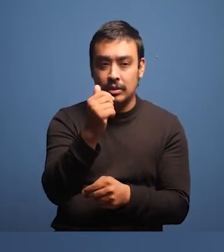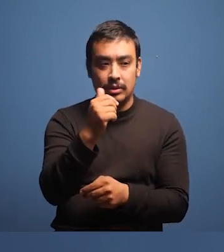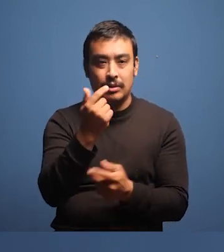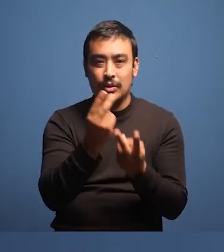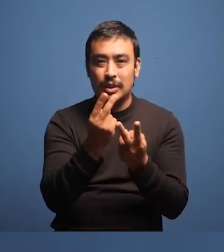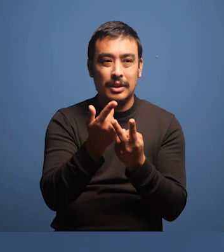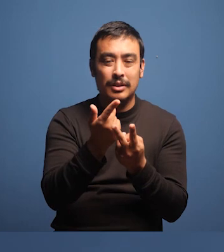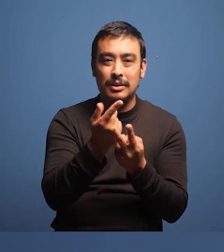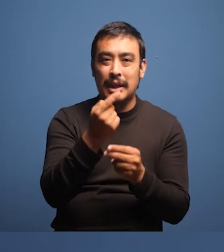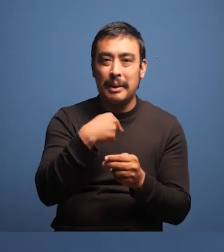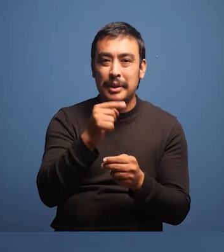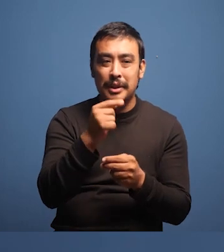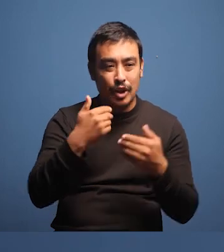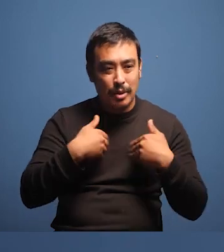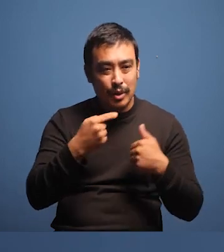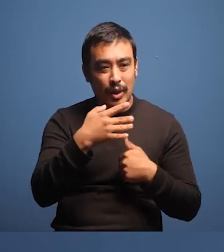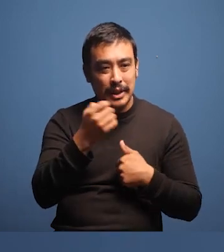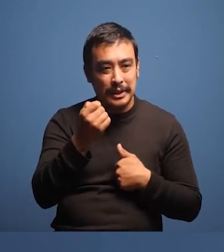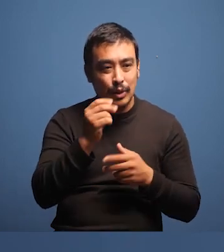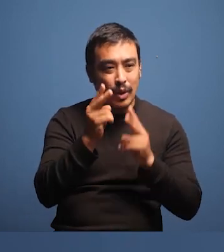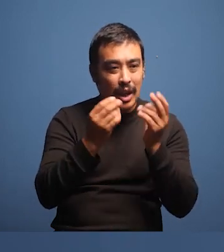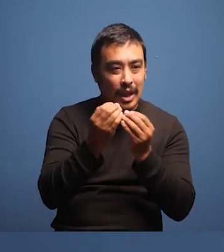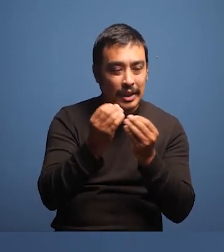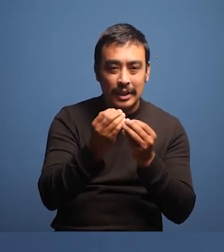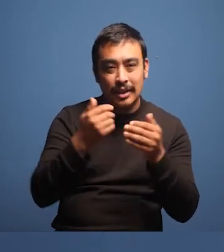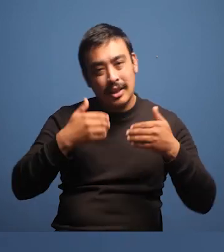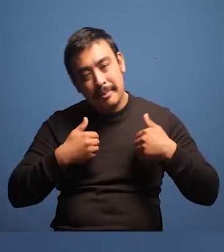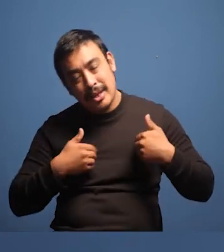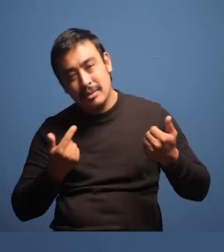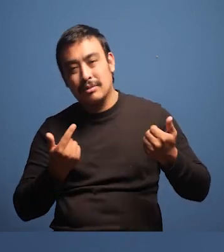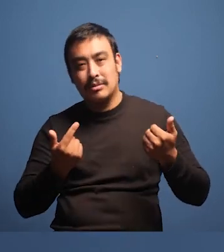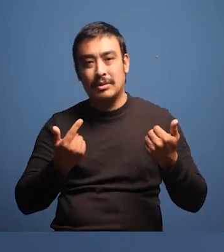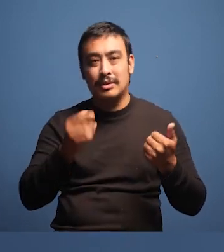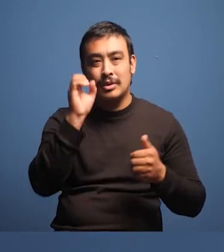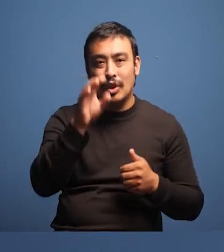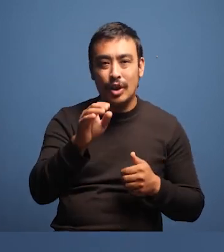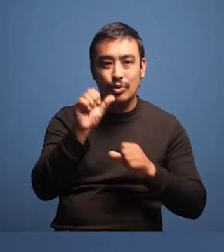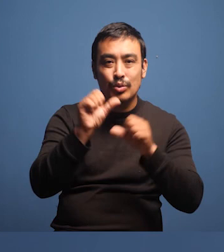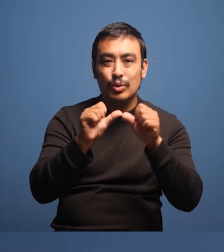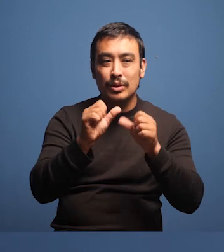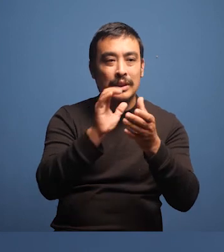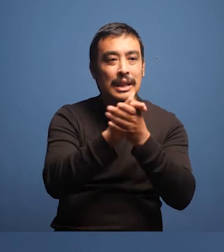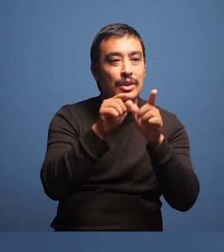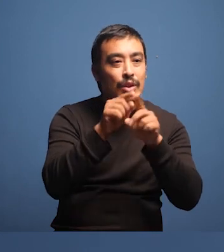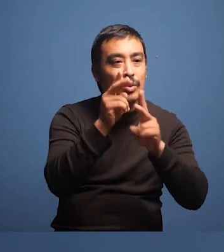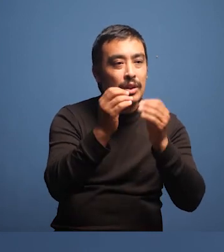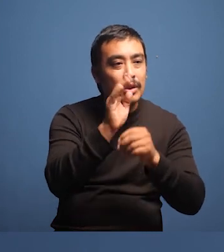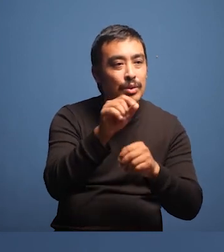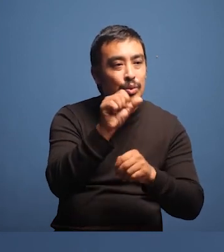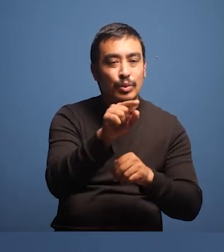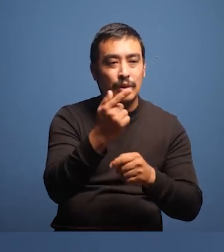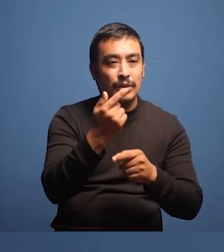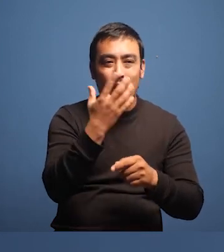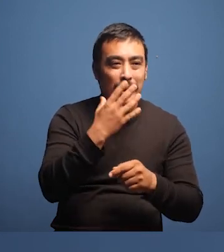लाइक हामीले फनको लागि, किनभने सेक्सटिङ कुरा गर्दाखेरि अलिकति फन हुने, अनि तर त्यो जो साथीसँग हामी कुरा गरिरहेको छौँ उसलाई चाहिँ